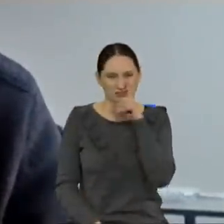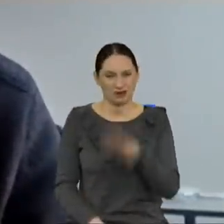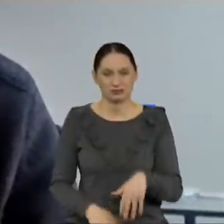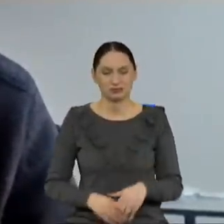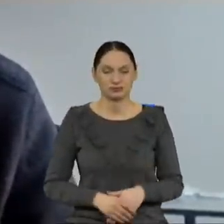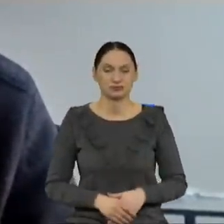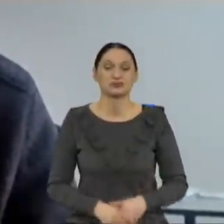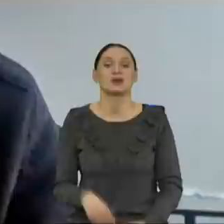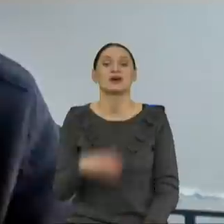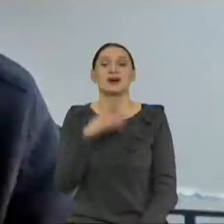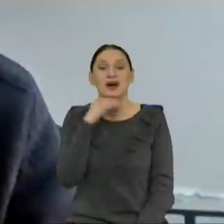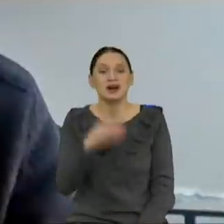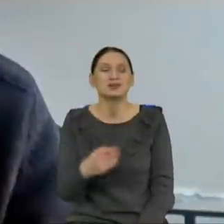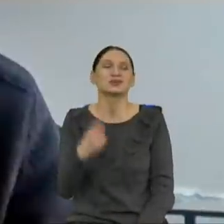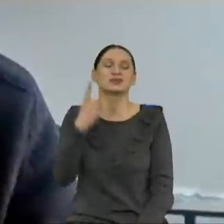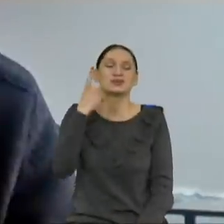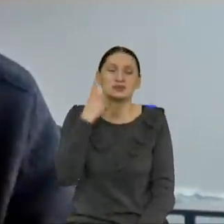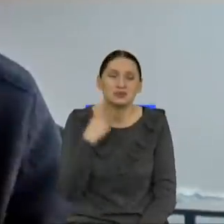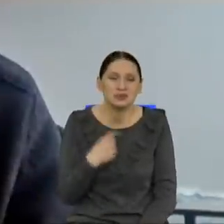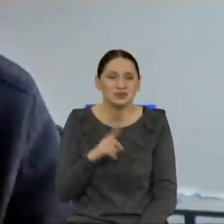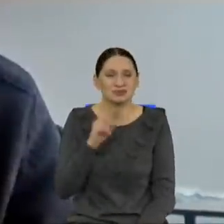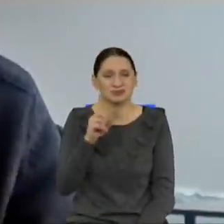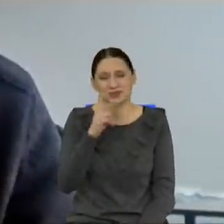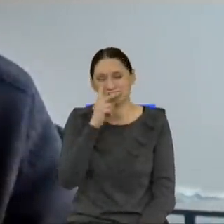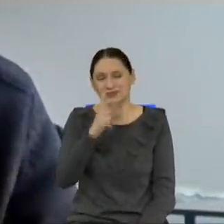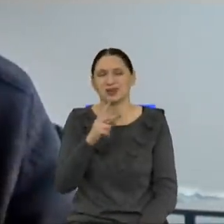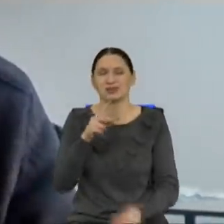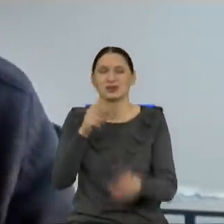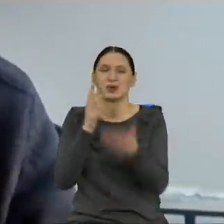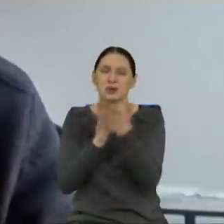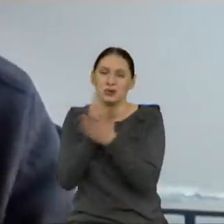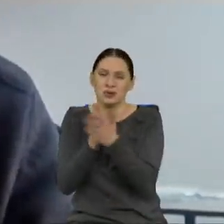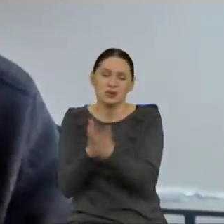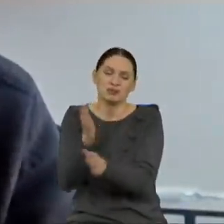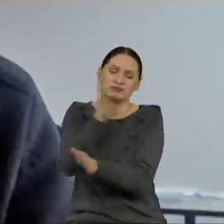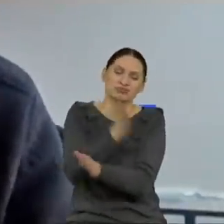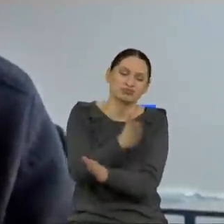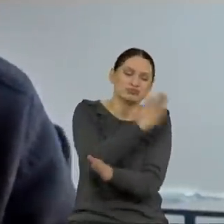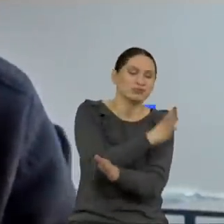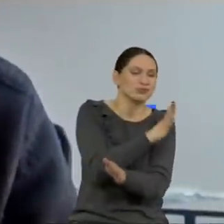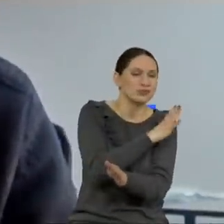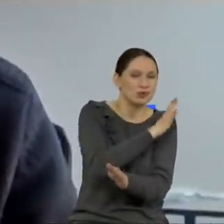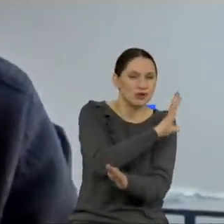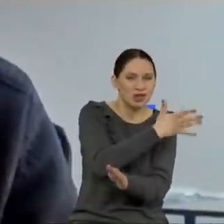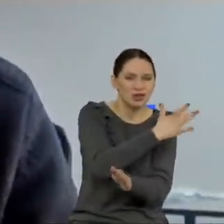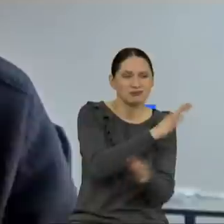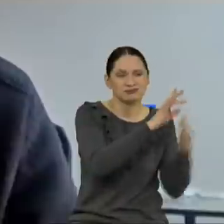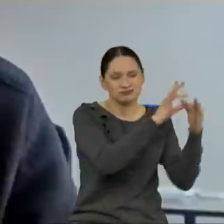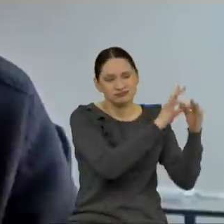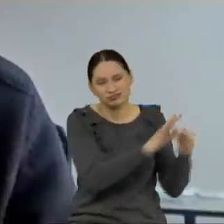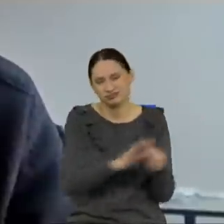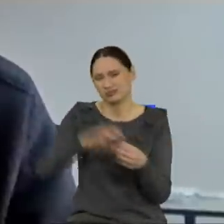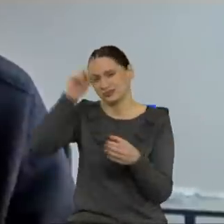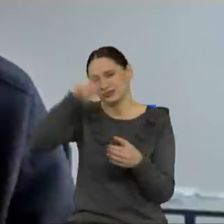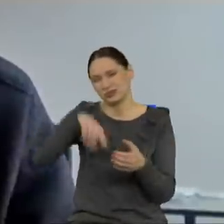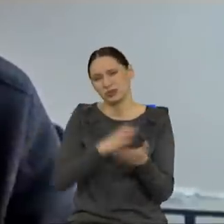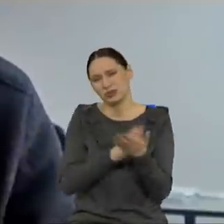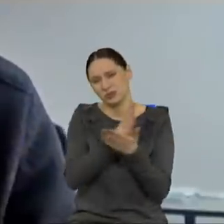padaryta. Norėtųsi tikėti, bet iš tiesų, matant praktiką ir žinant tam tikrą kontekstą, kontekstą ir turint jau tam tikros